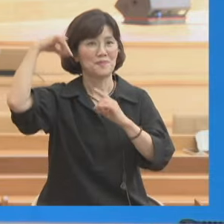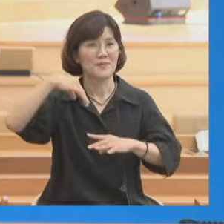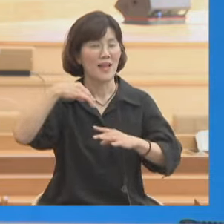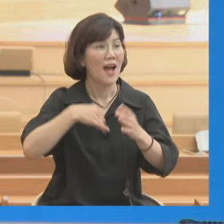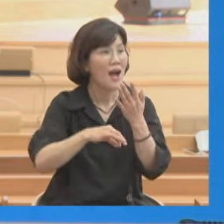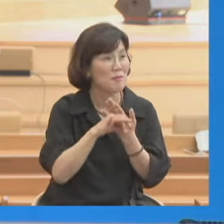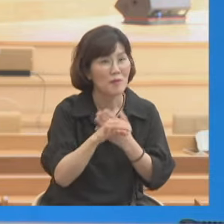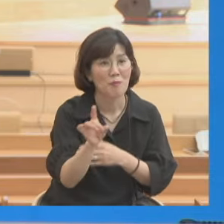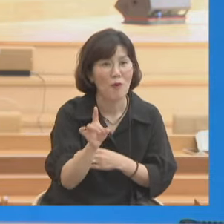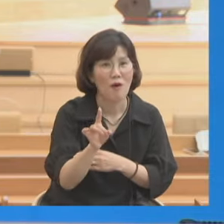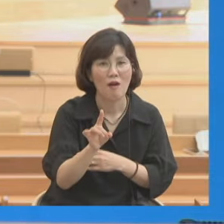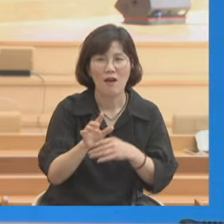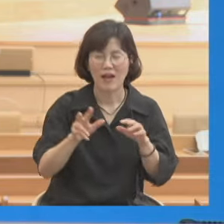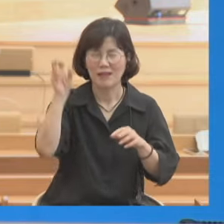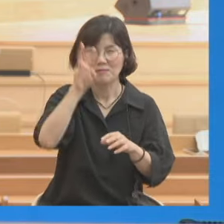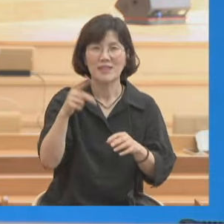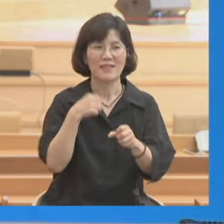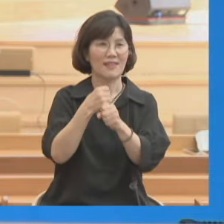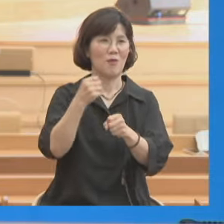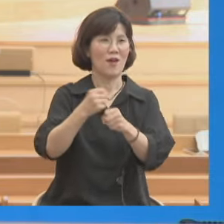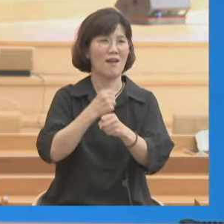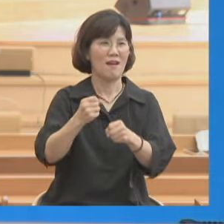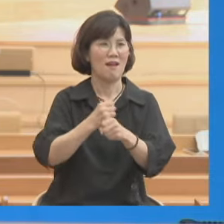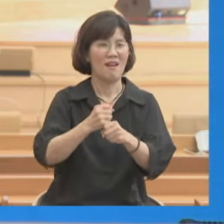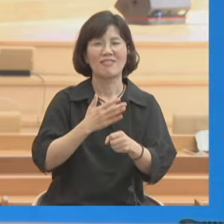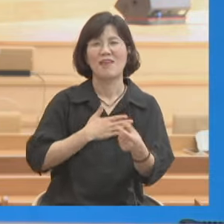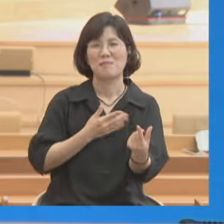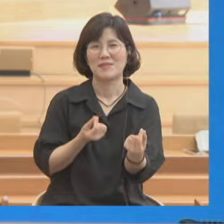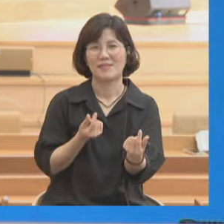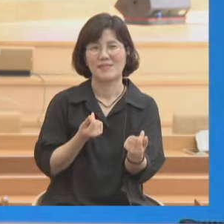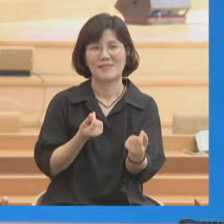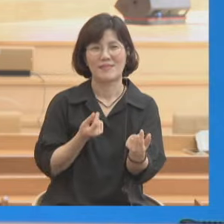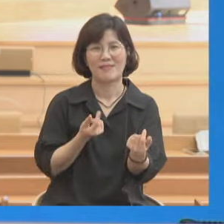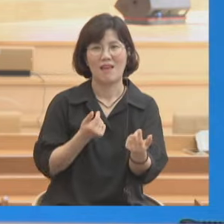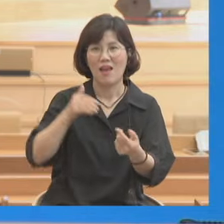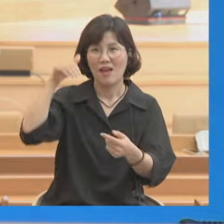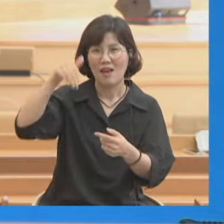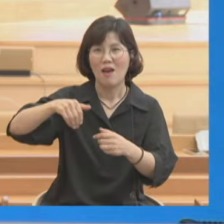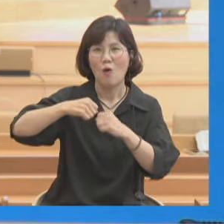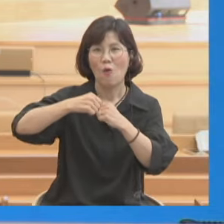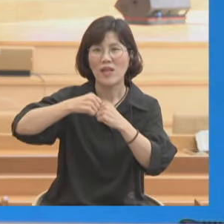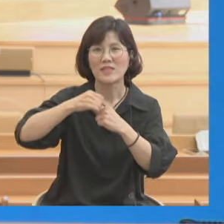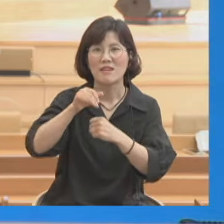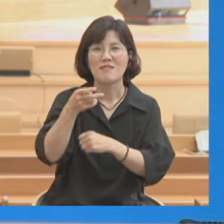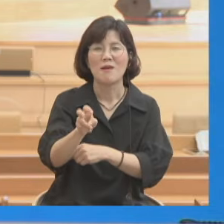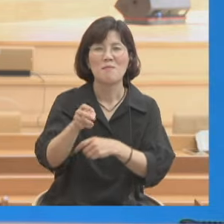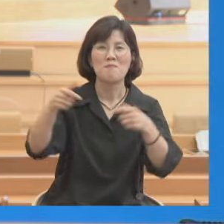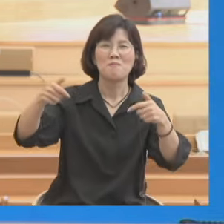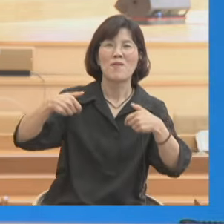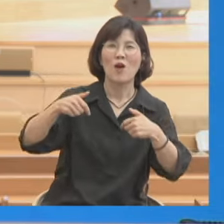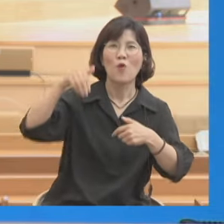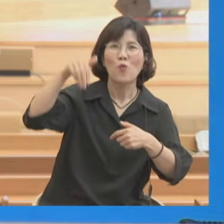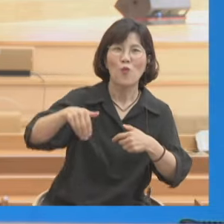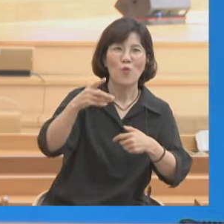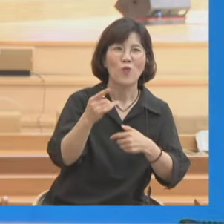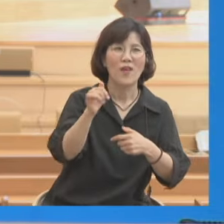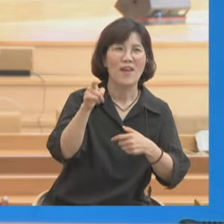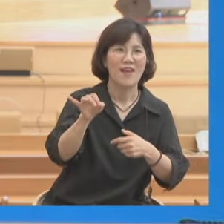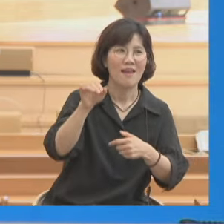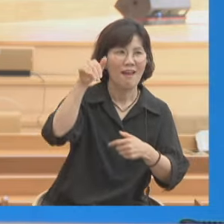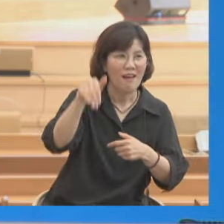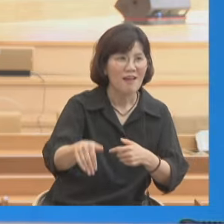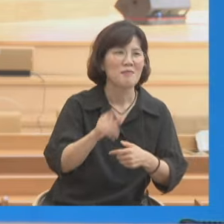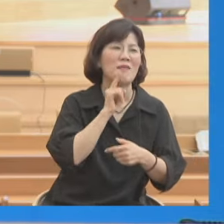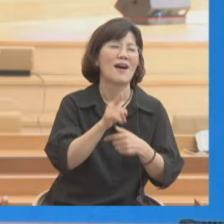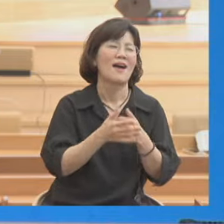되면 당황하죠. 저처럼 말이, 퇴행성 관절염. 퇴행이래. 와, 그래서